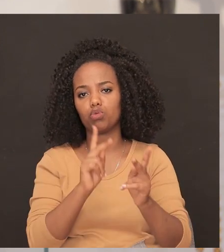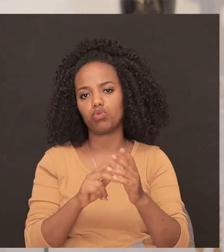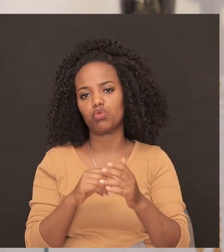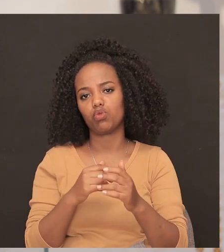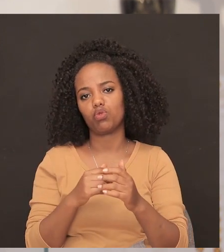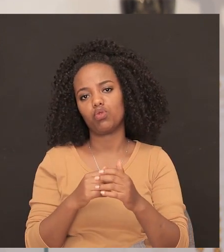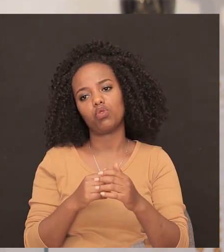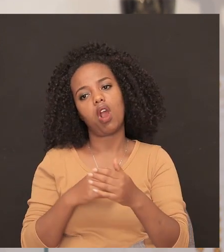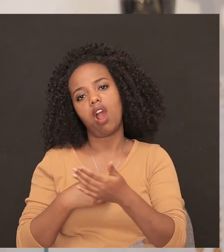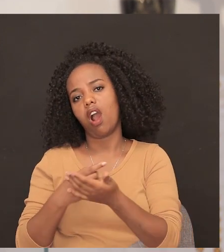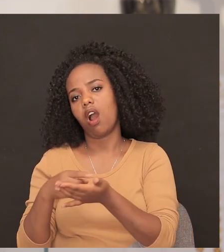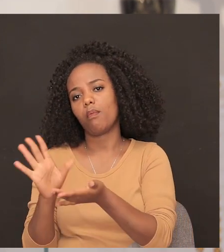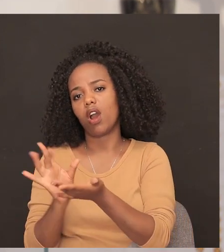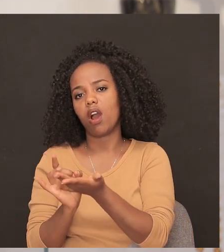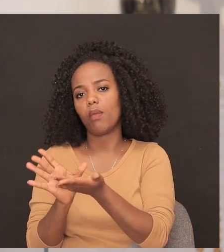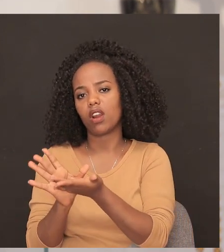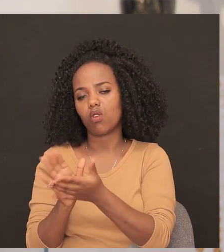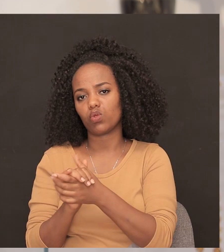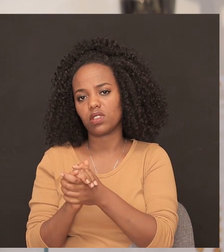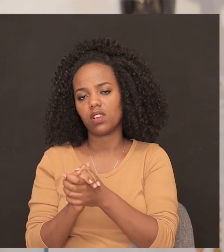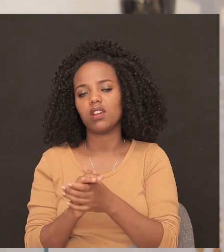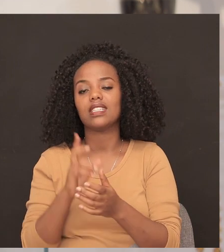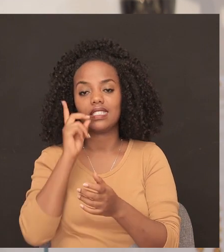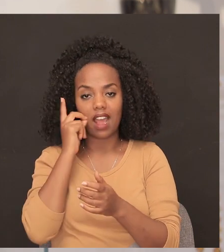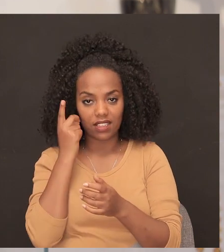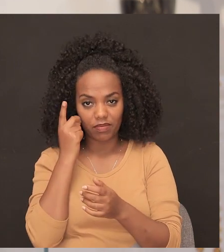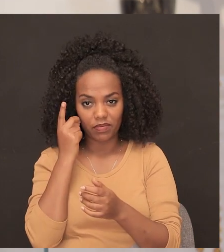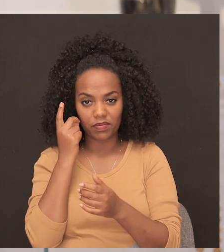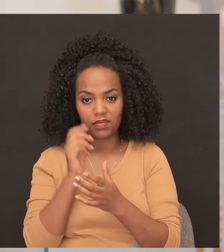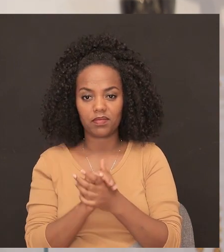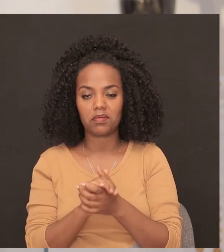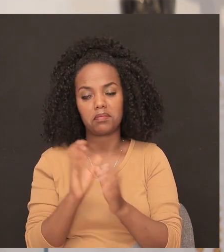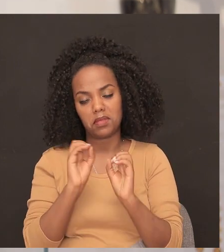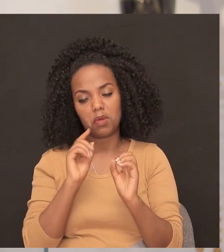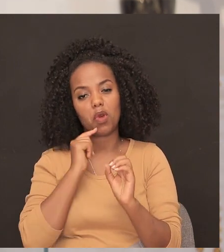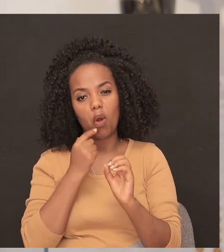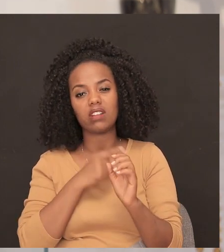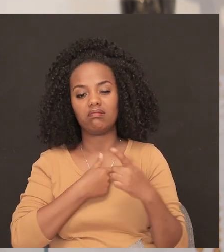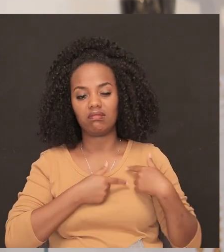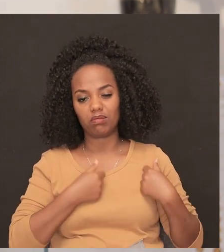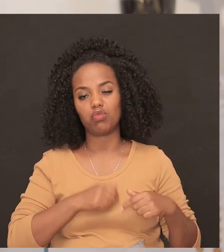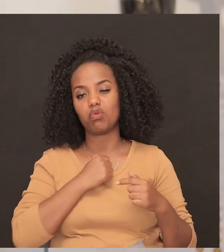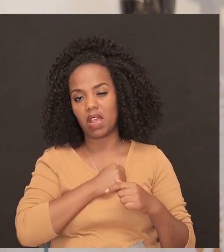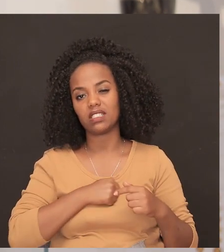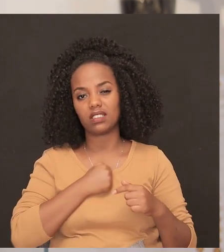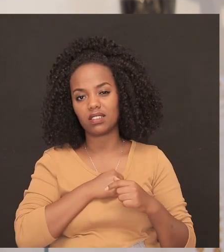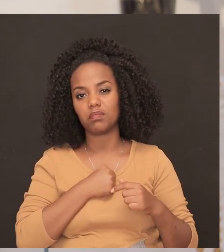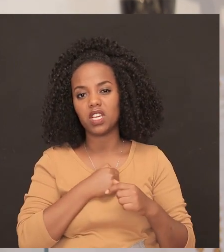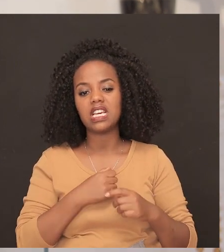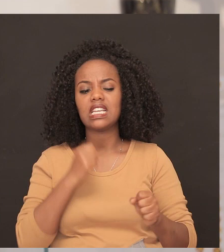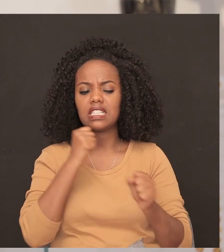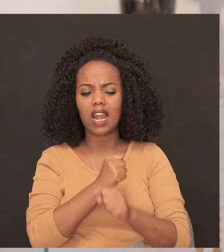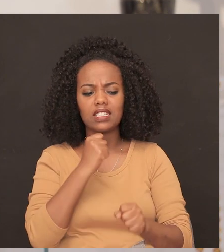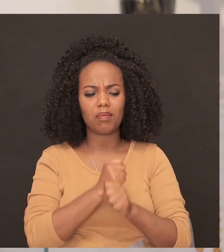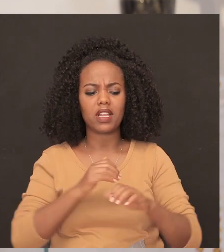ከቀያችን ብለው ሰደዱት። ይስሐቅም ምንም እንኳን ልቡ ቢያዝንም፣ ምንም እንኳን